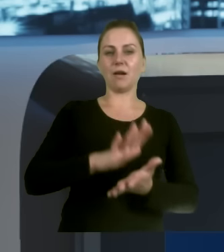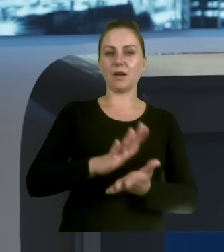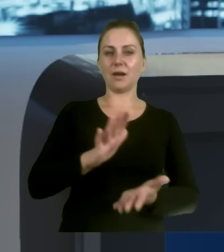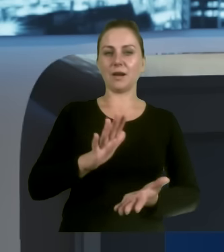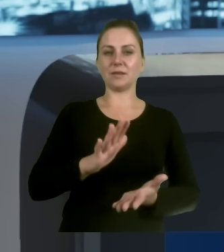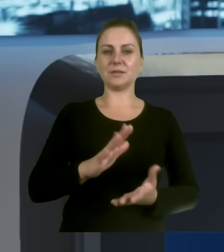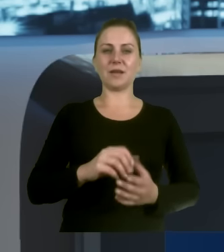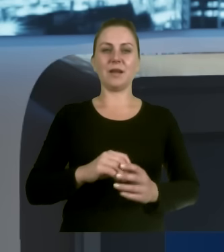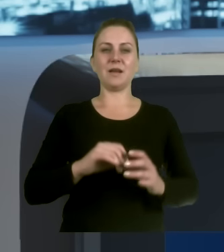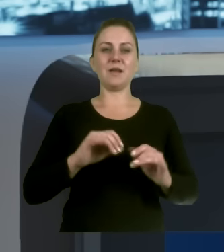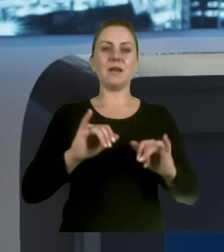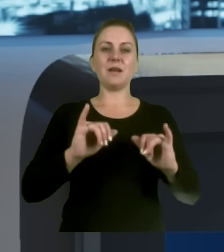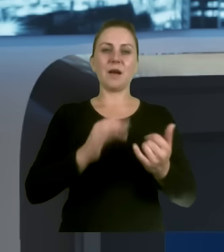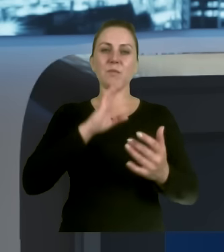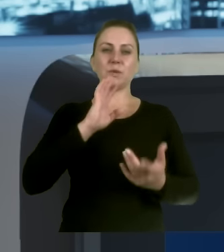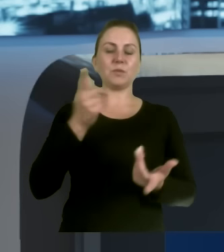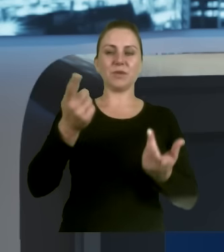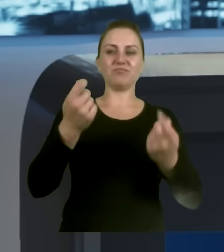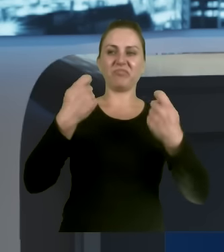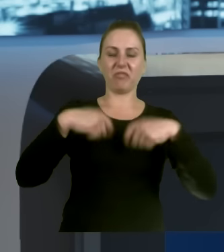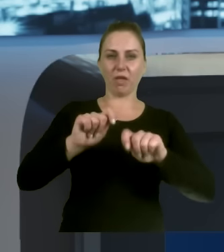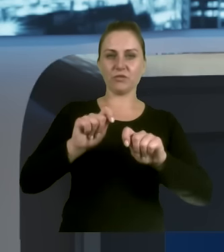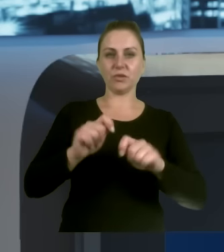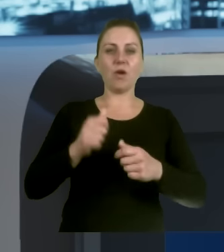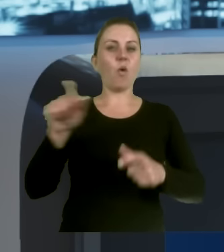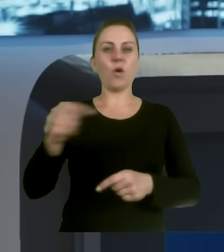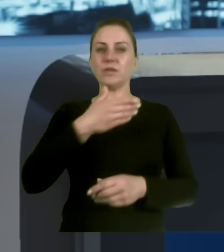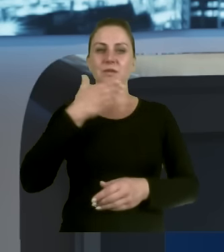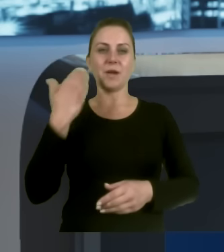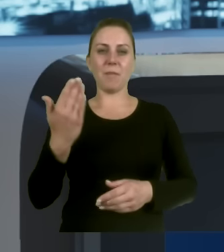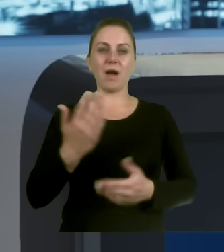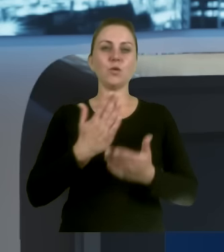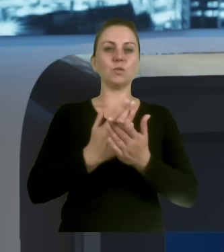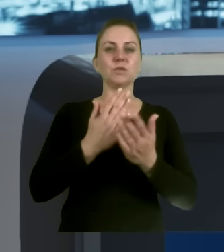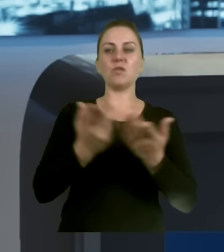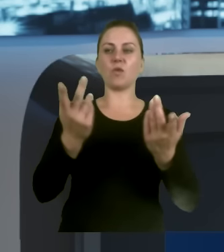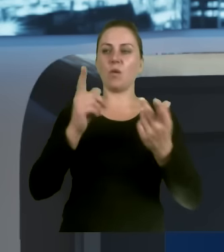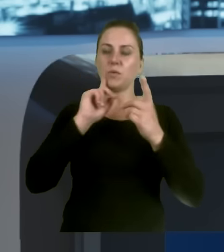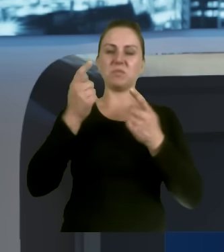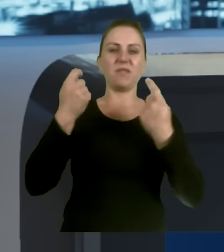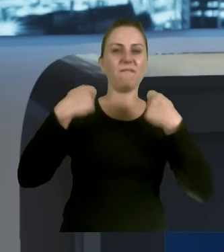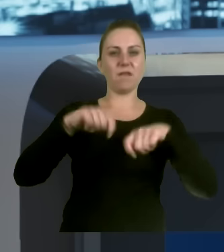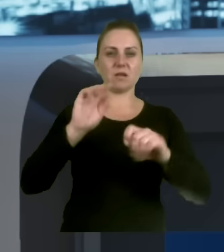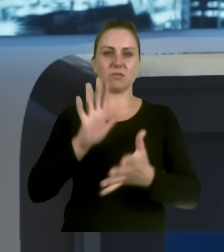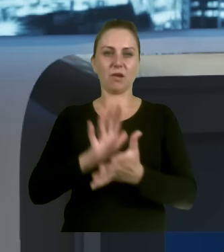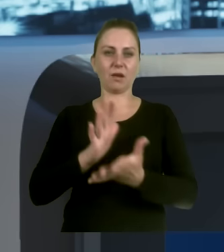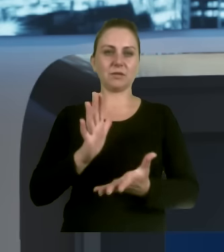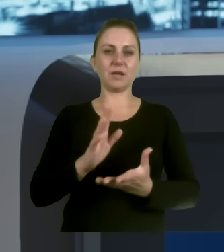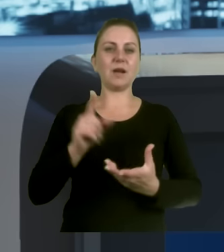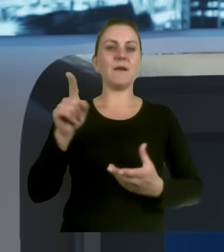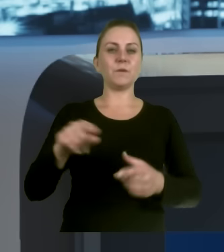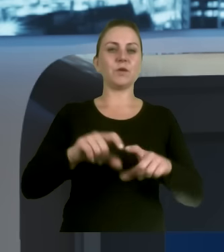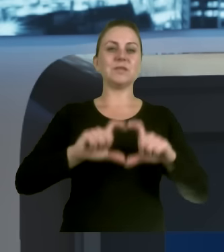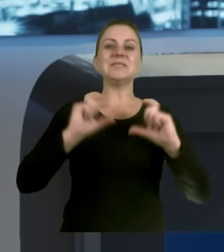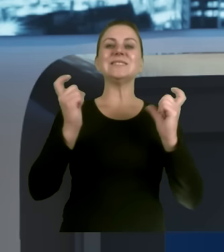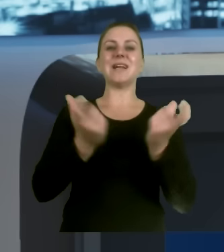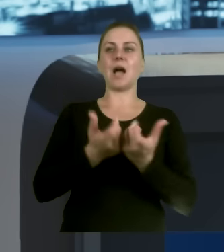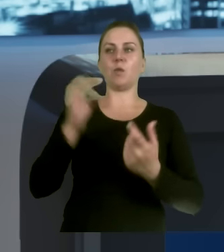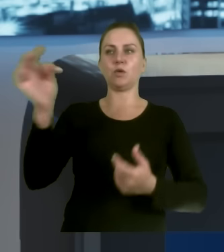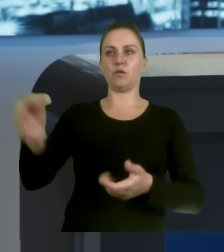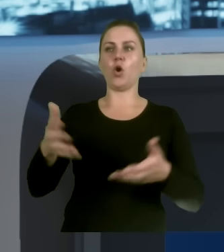chłopa pańszczyźnianego. Oni nie mają mentalności tylko chłopa pańszczyźnianego. I to i całe towarzystwo tuskowe też do tego